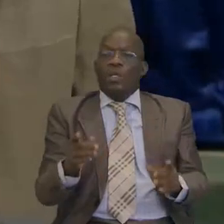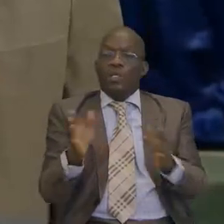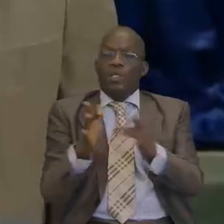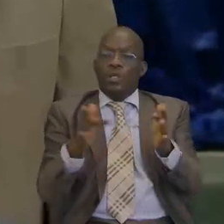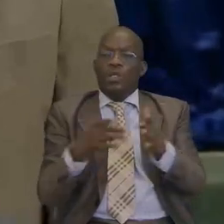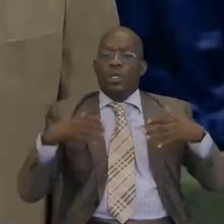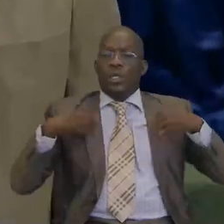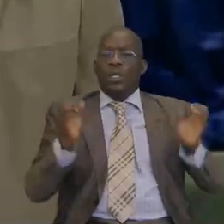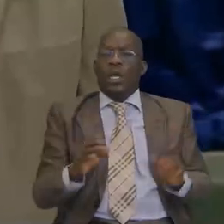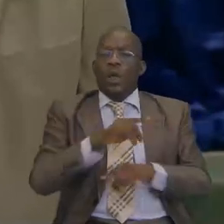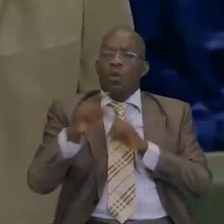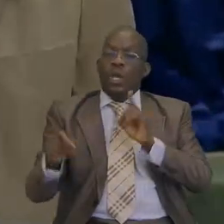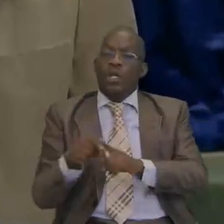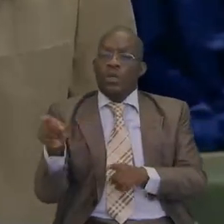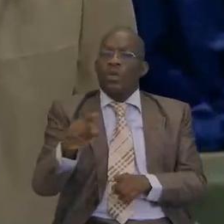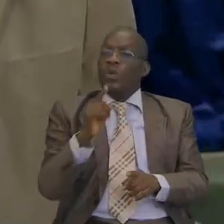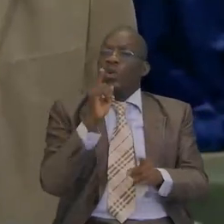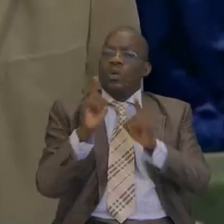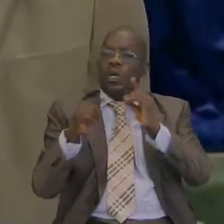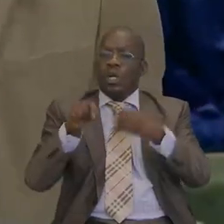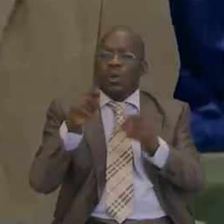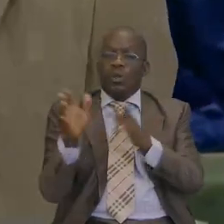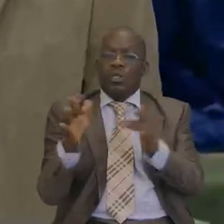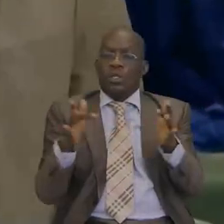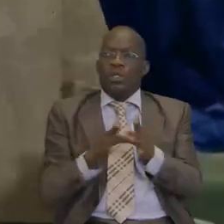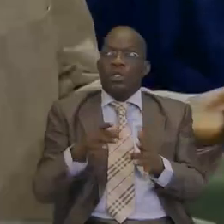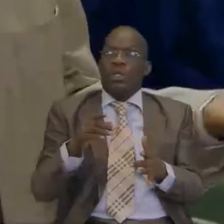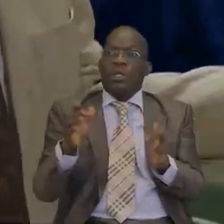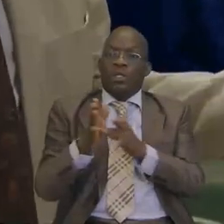tu parles de Jésus, il va se manifester.